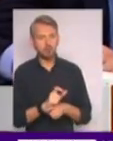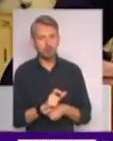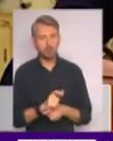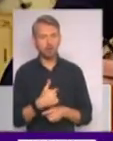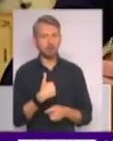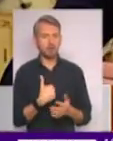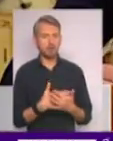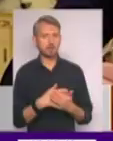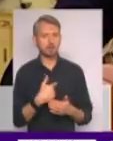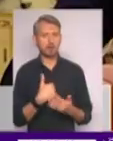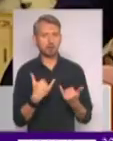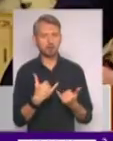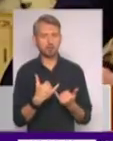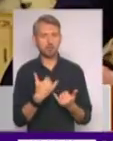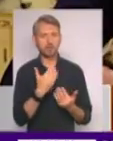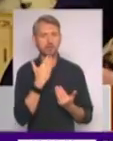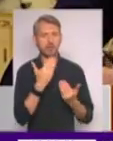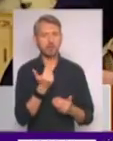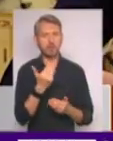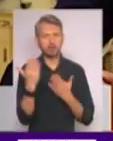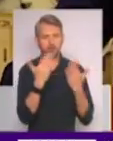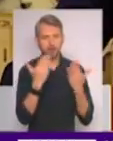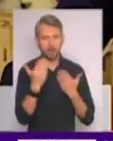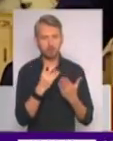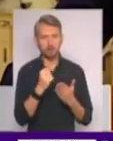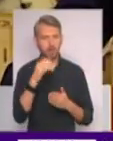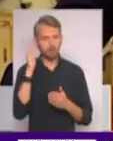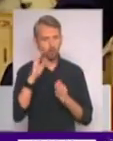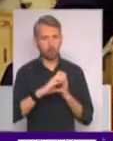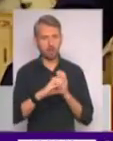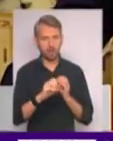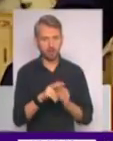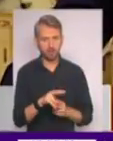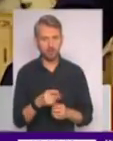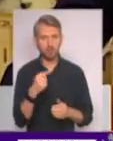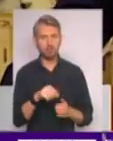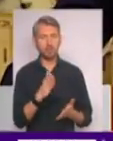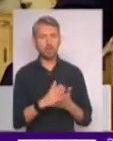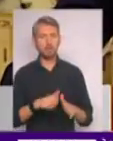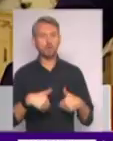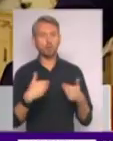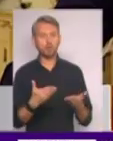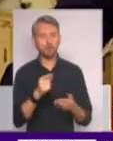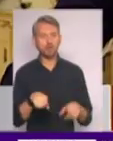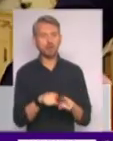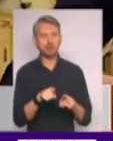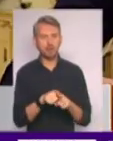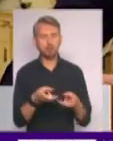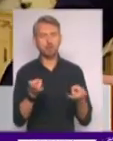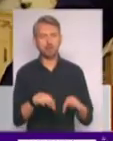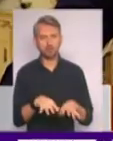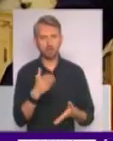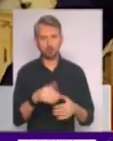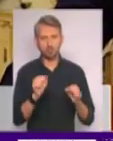такое враження, что я сегодня как раз звернення ваше читал безпосередньо на водоканал. Тому є пропозиція, ви так само залиште, якщо